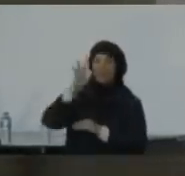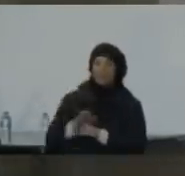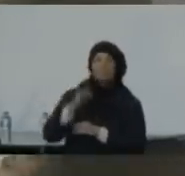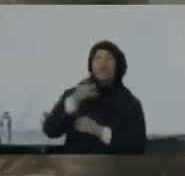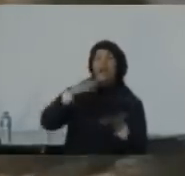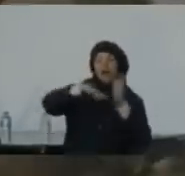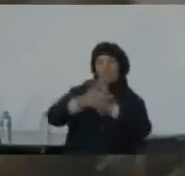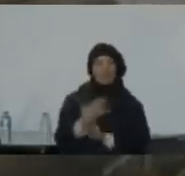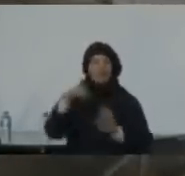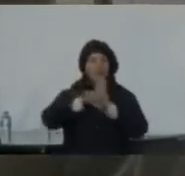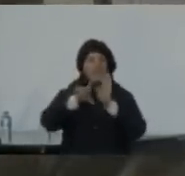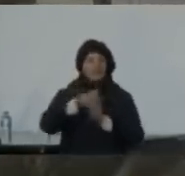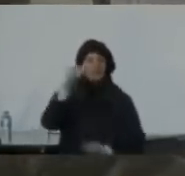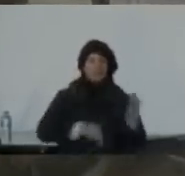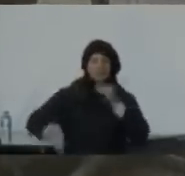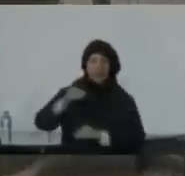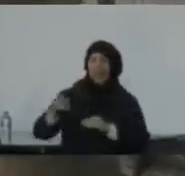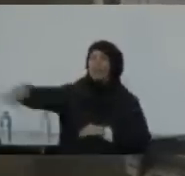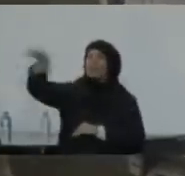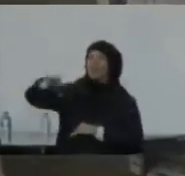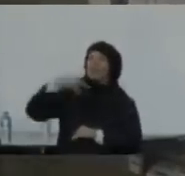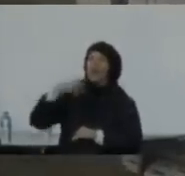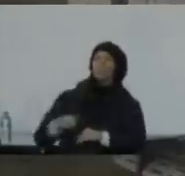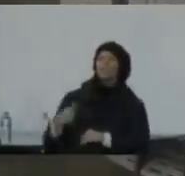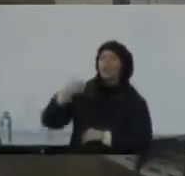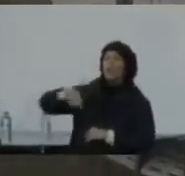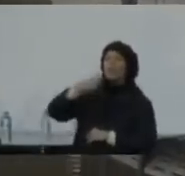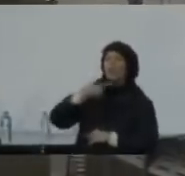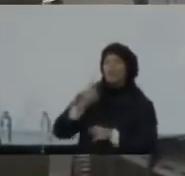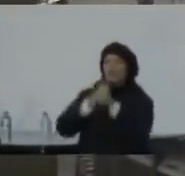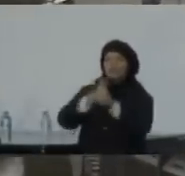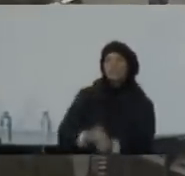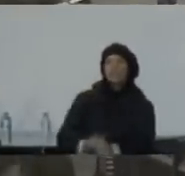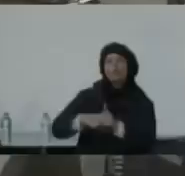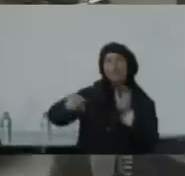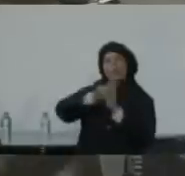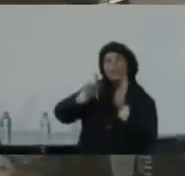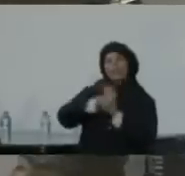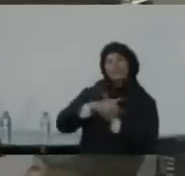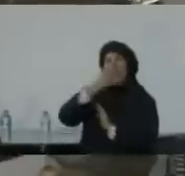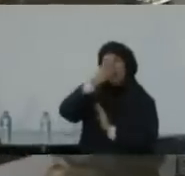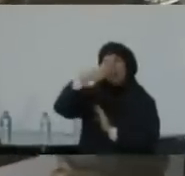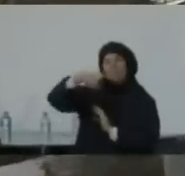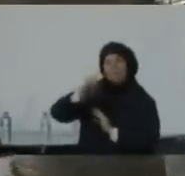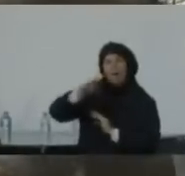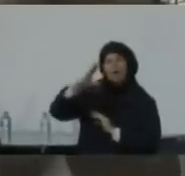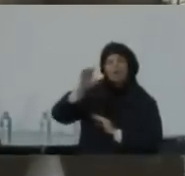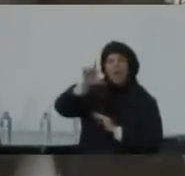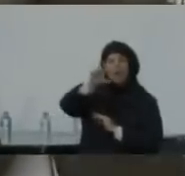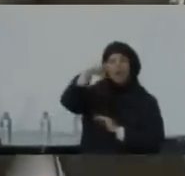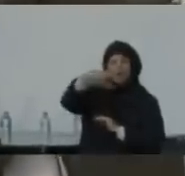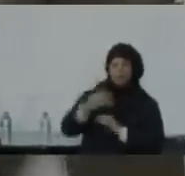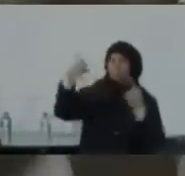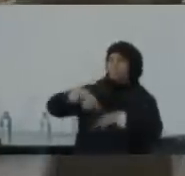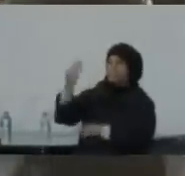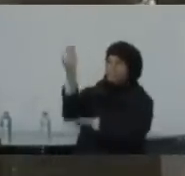siamo a favore del porcellum, questi mentitori, perché ha di nuovo mentito e mente sempre. Questo Letta è